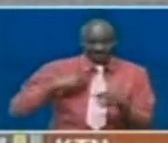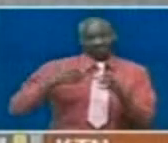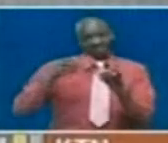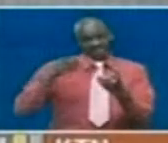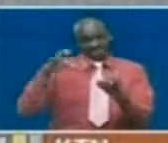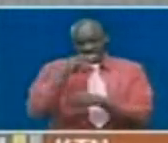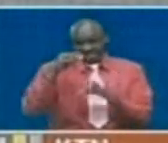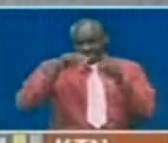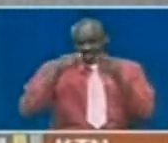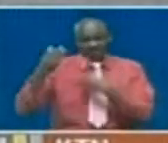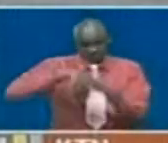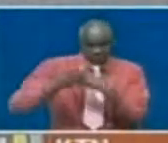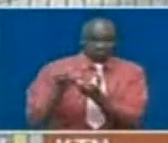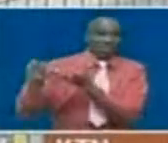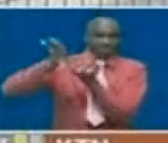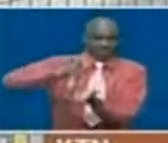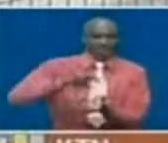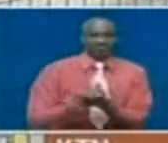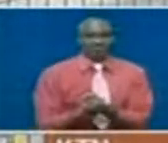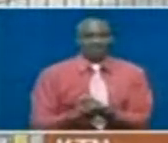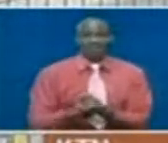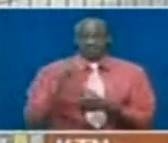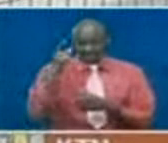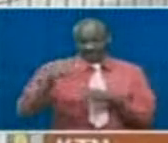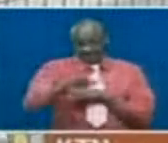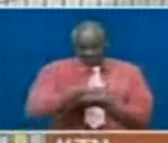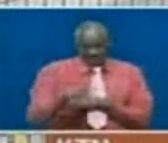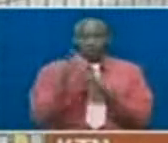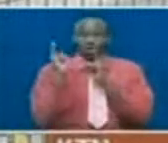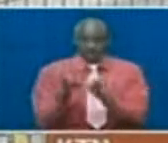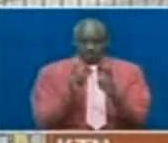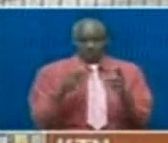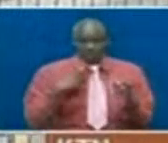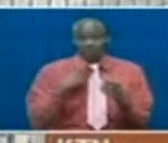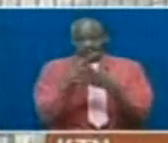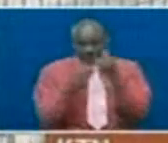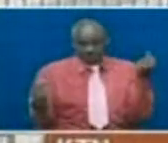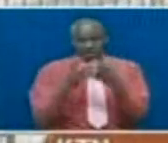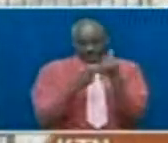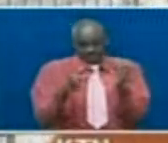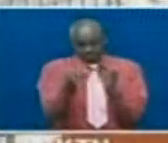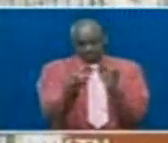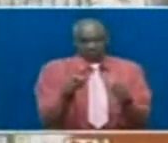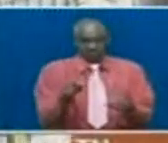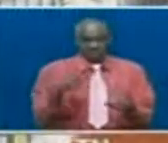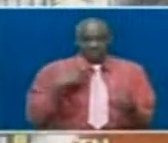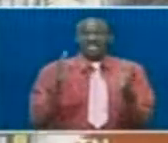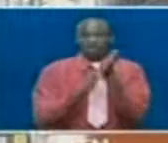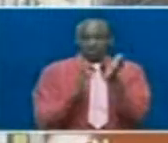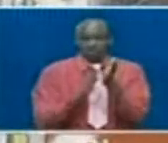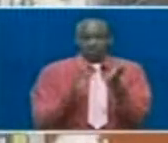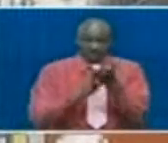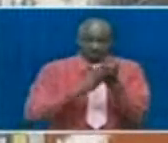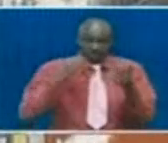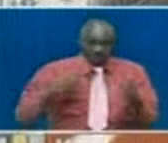na hatimaye kuleta sura ya nyumba hii. Ya foundation kawaida tunatumia double panel, and it's recommended kuanzia ghorofa